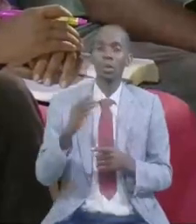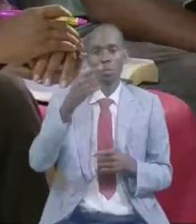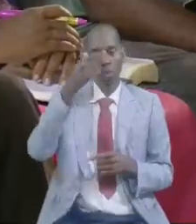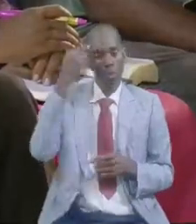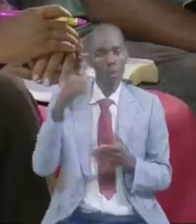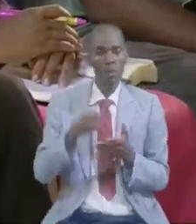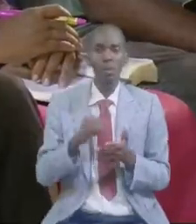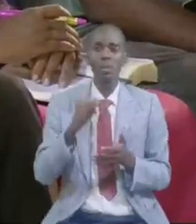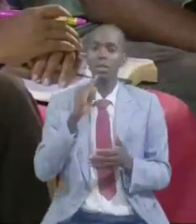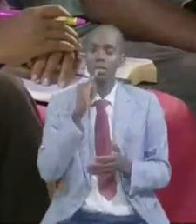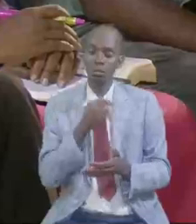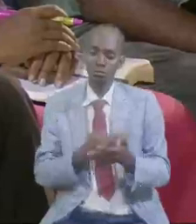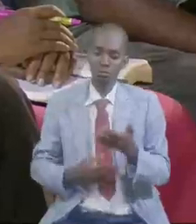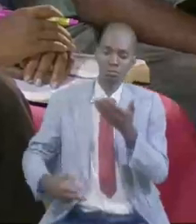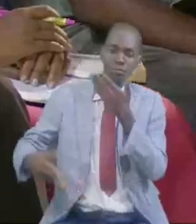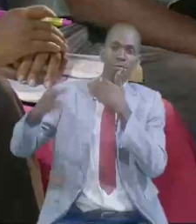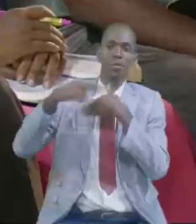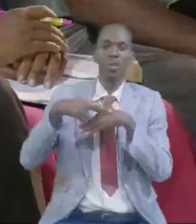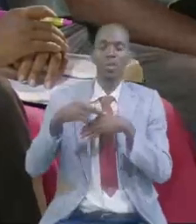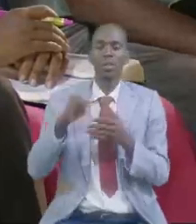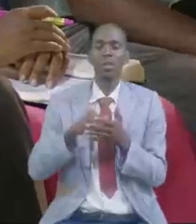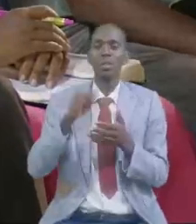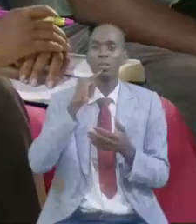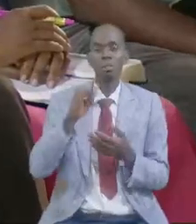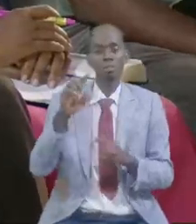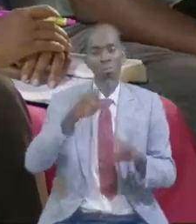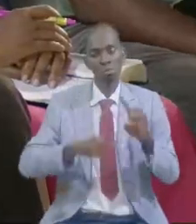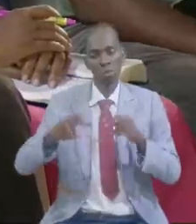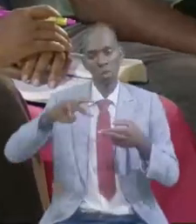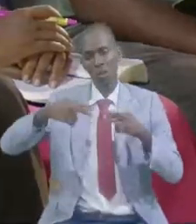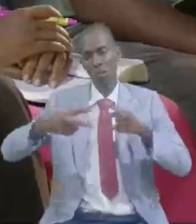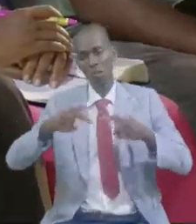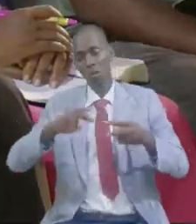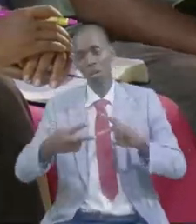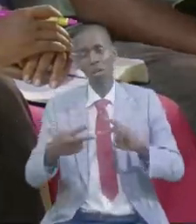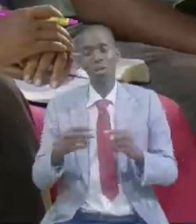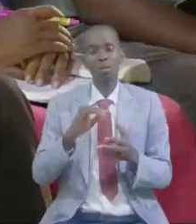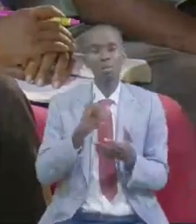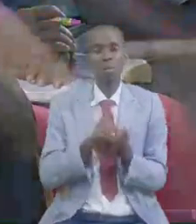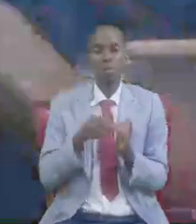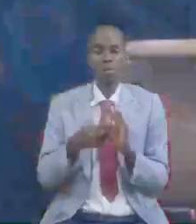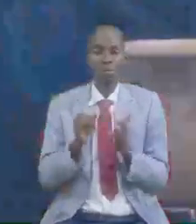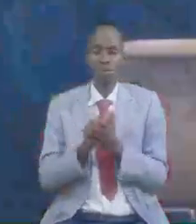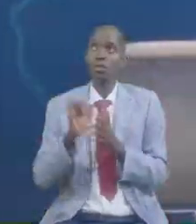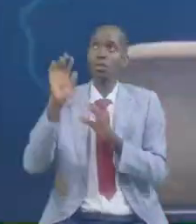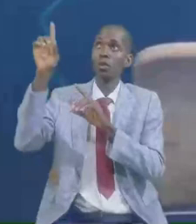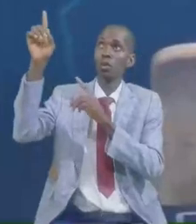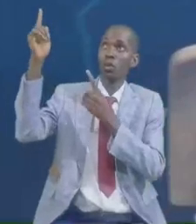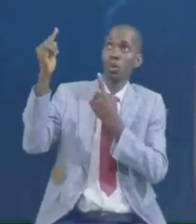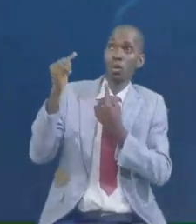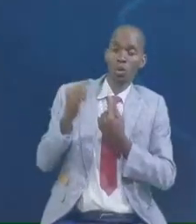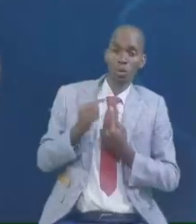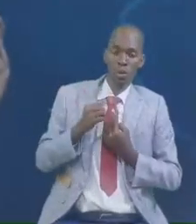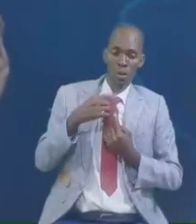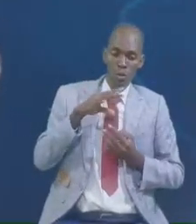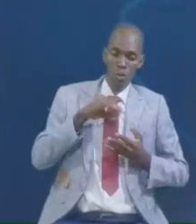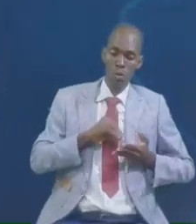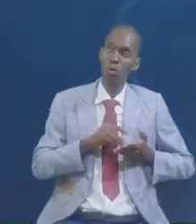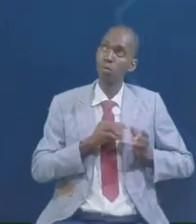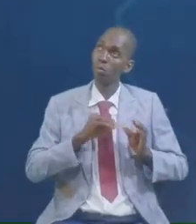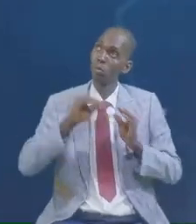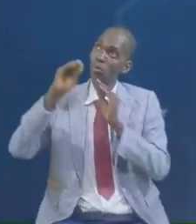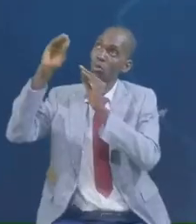c'est réciproque. Elle coule vers toi, cette fidélité, et toi aussi, tu le manifestes